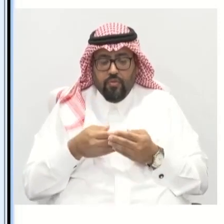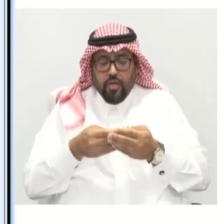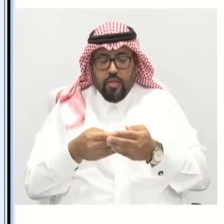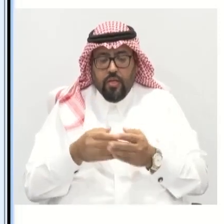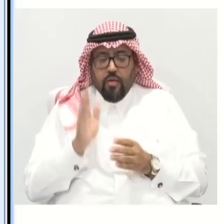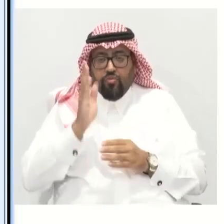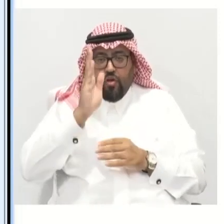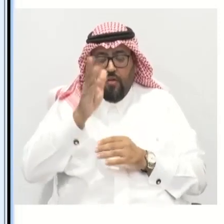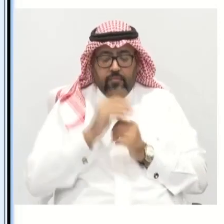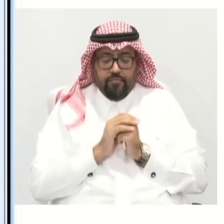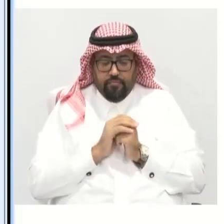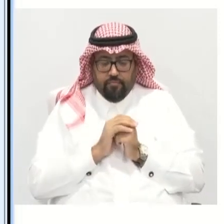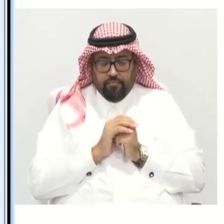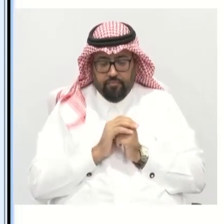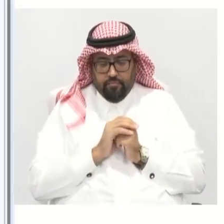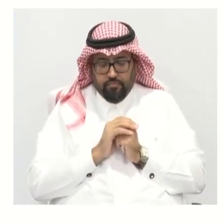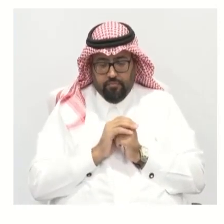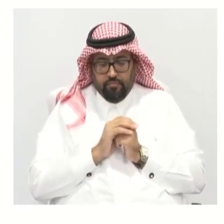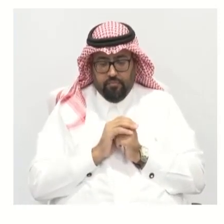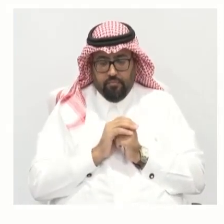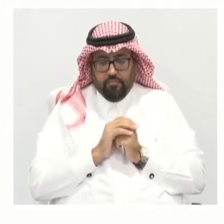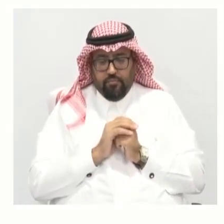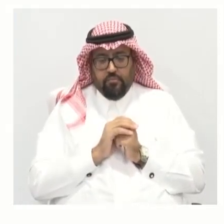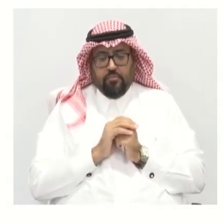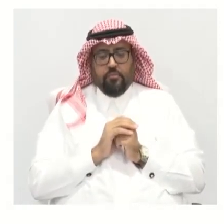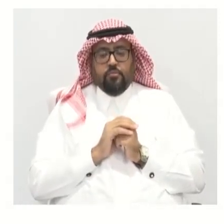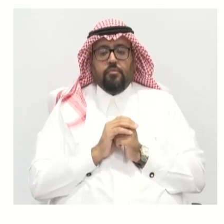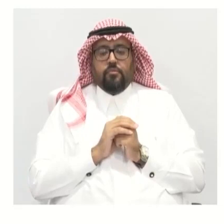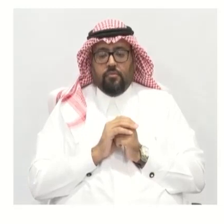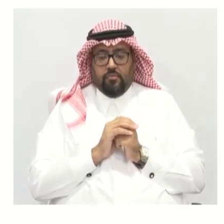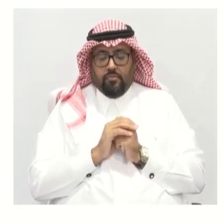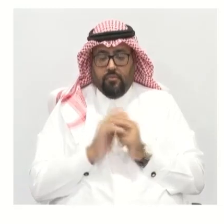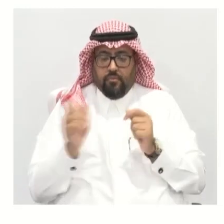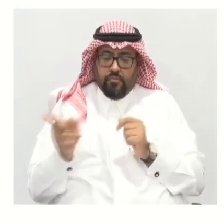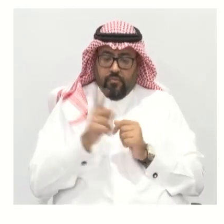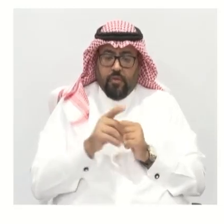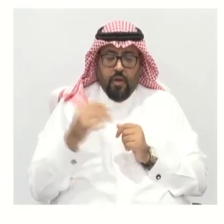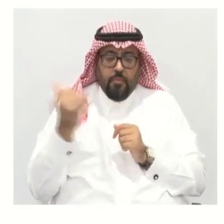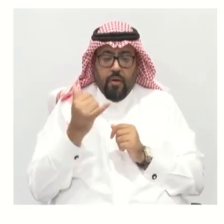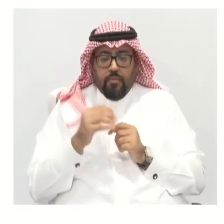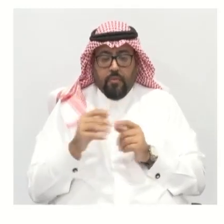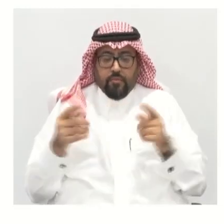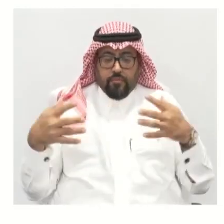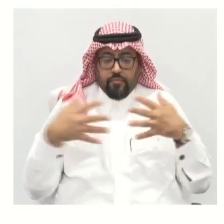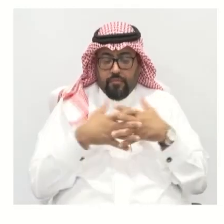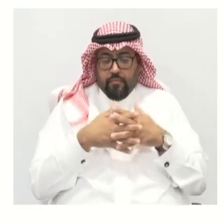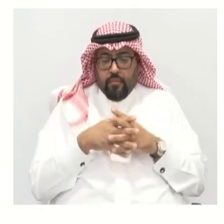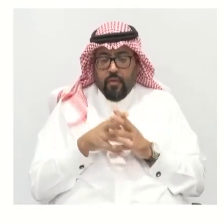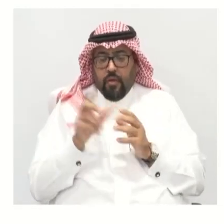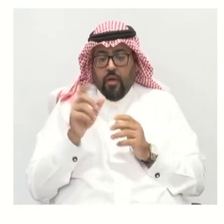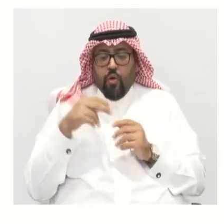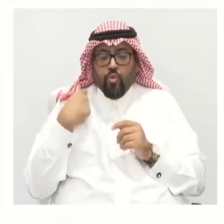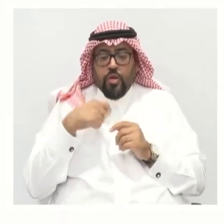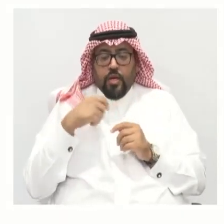المسافرين بارك الله فيكم ايضا اصل المهام بما يناسبها من اجهزه